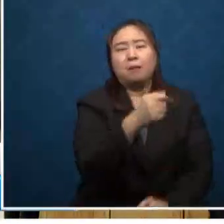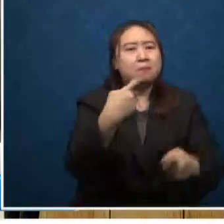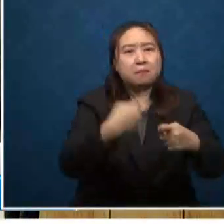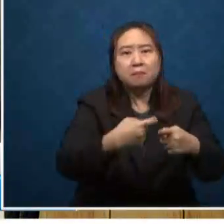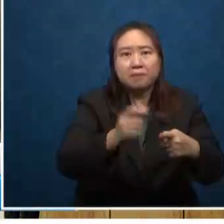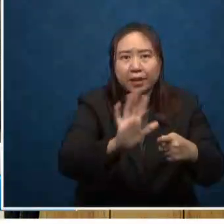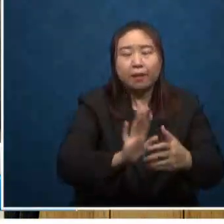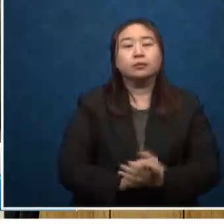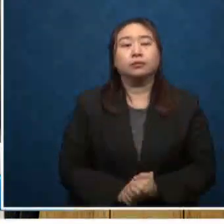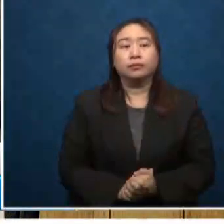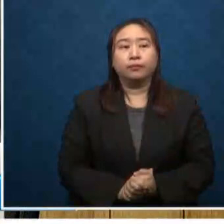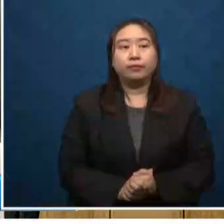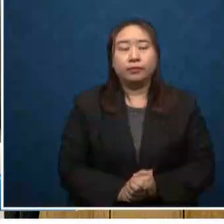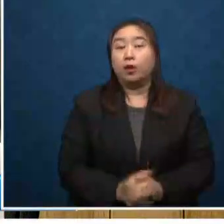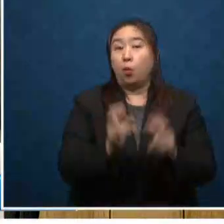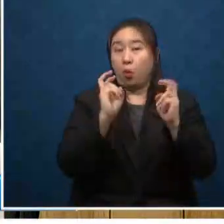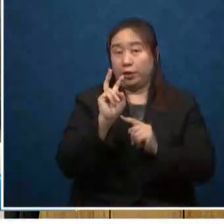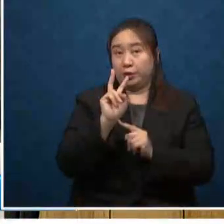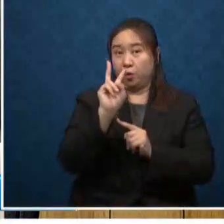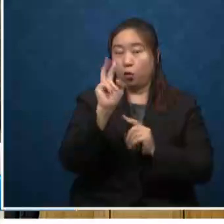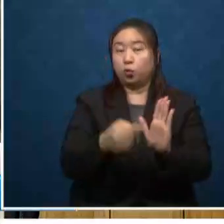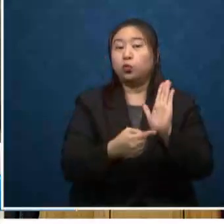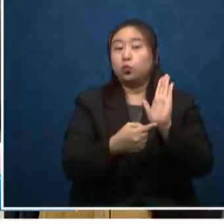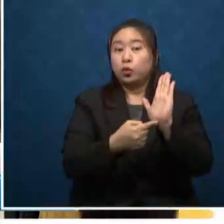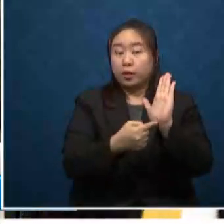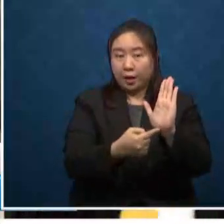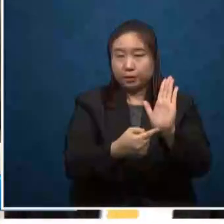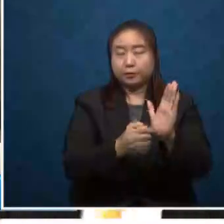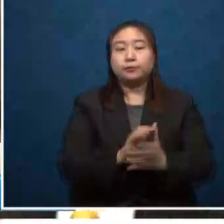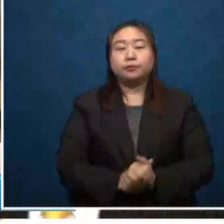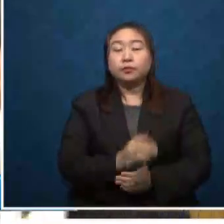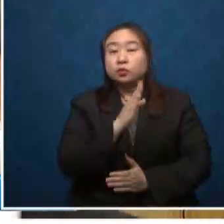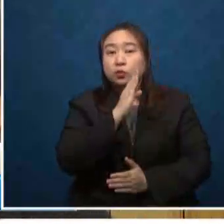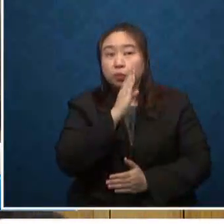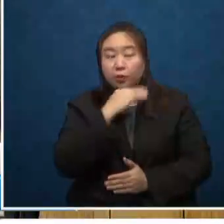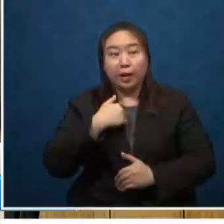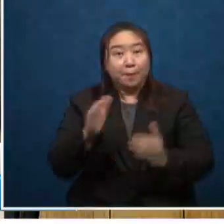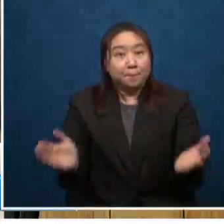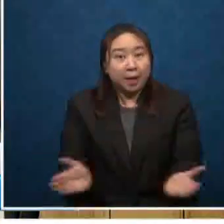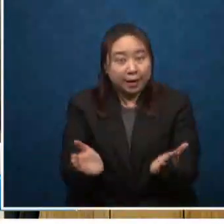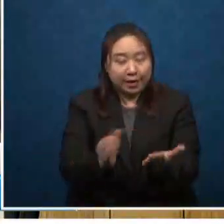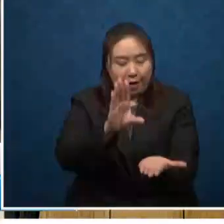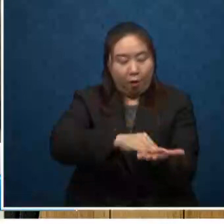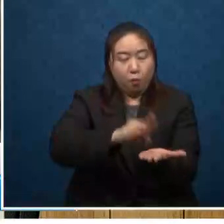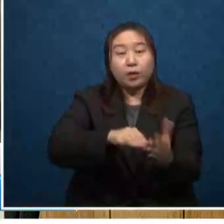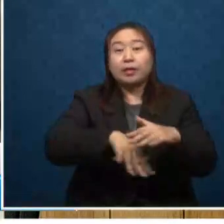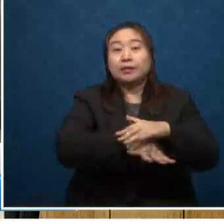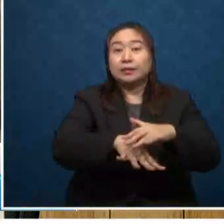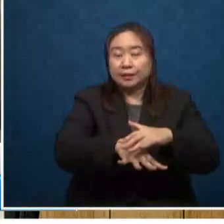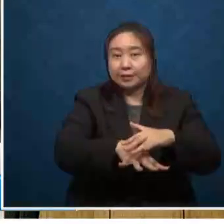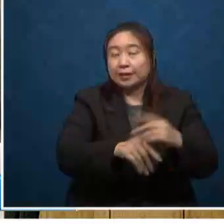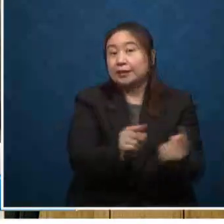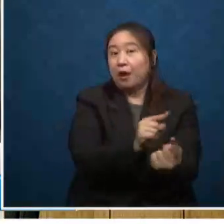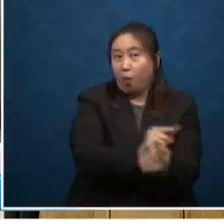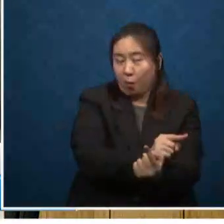ากเย็นเลยนะครับประเด็นที่2ยกตัวอย่างเช่นในเรื่องของการผลักดันให้ใช้ฐานข้อมูลทางสังคมและคลังความรู้